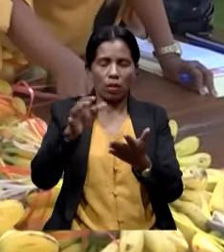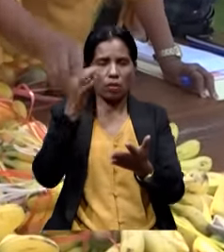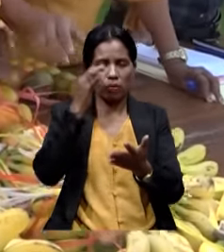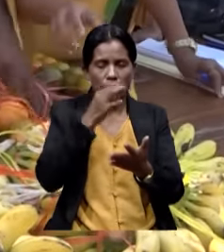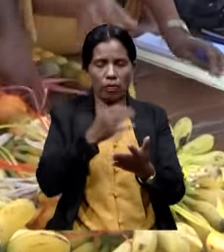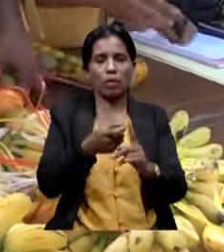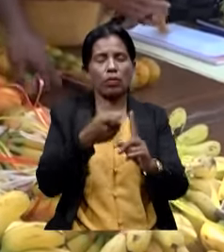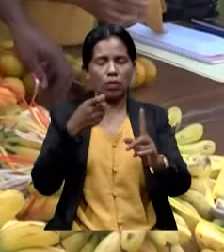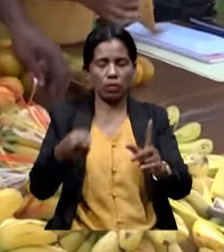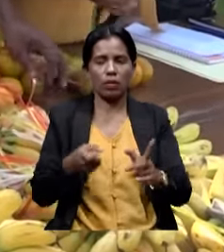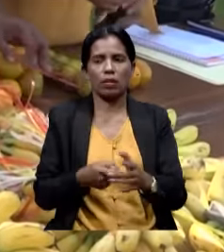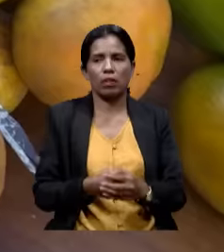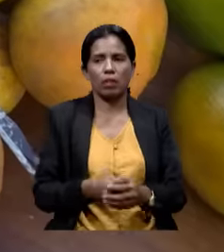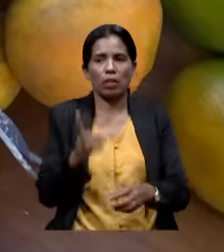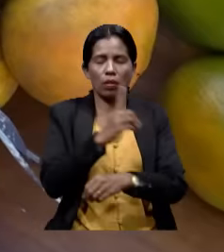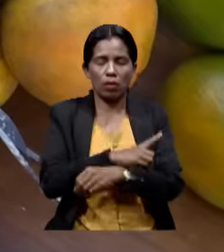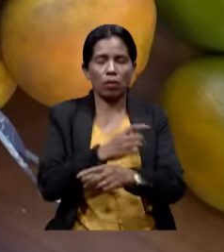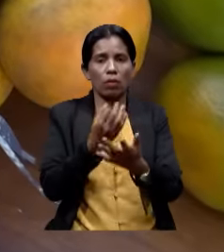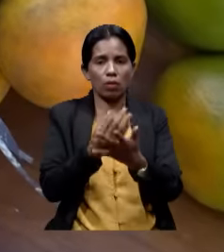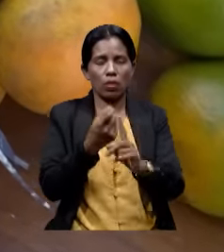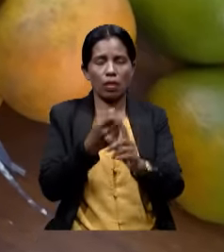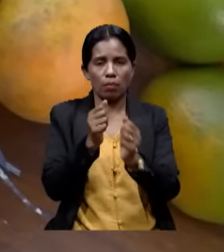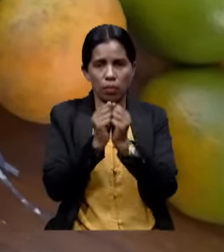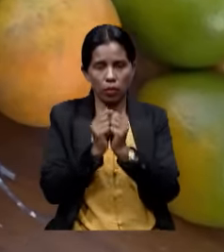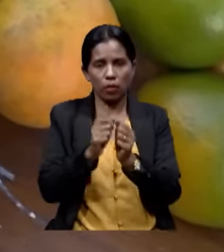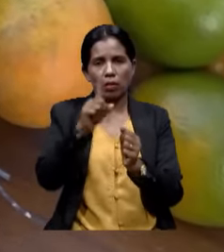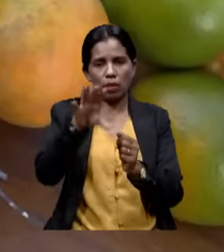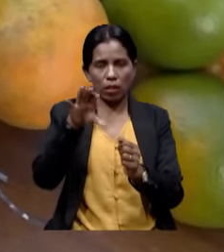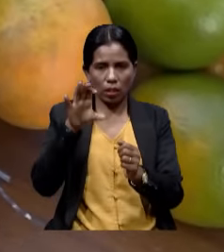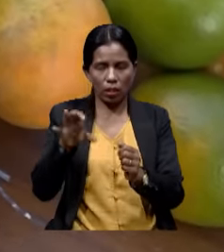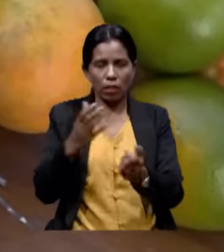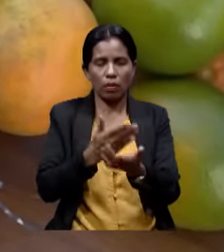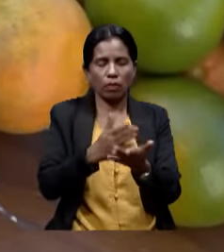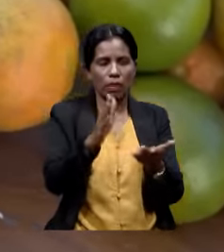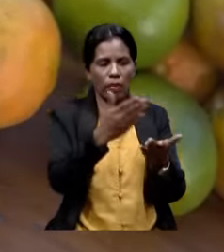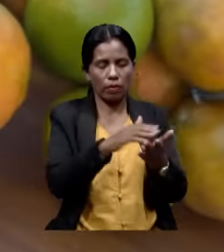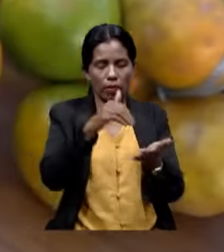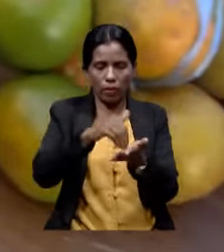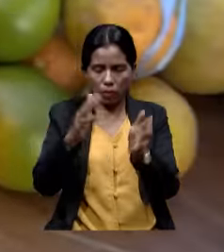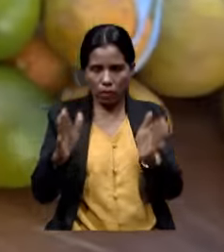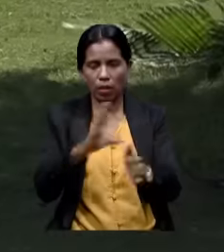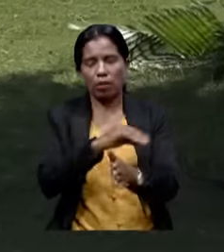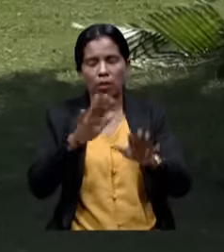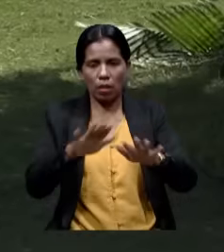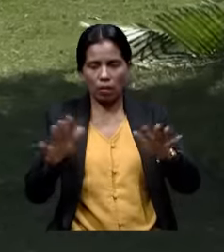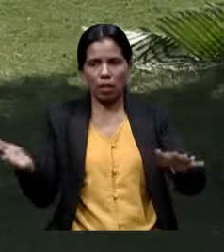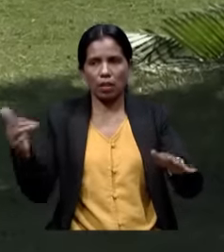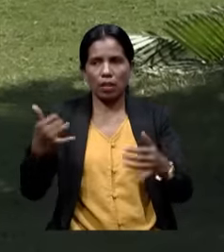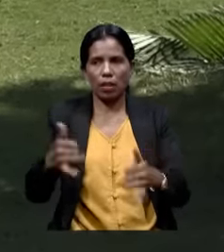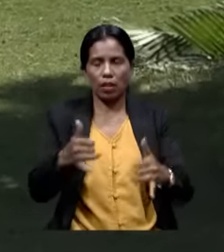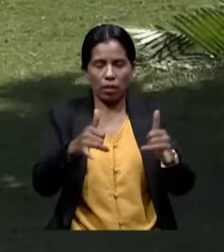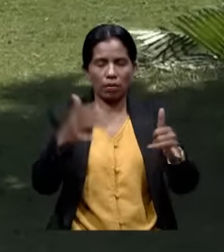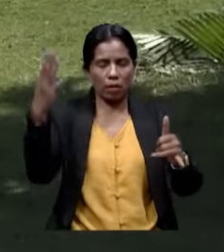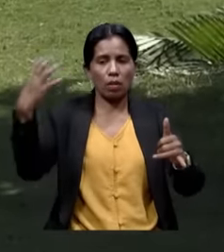husi eleba sira kada lorong humontante dolar atus ida atu ne faihba estudante nula barik sira nebe halima ia zarding